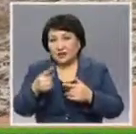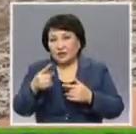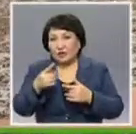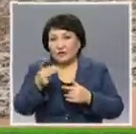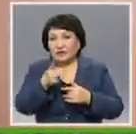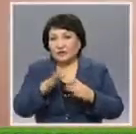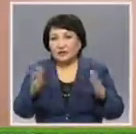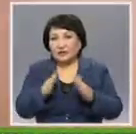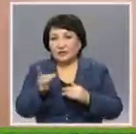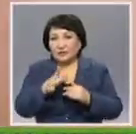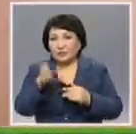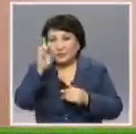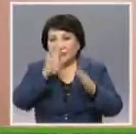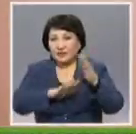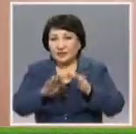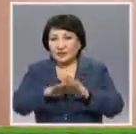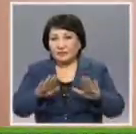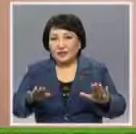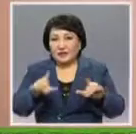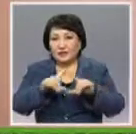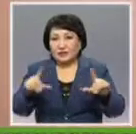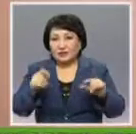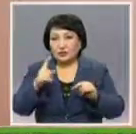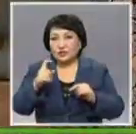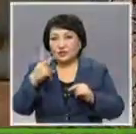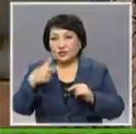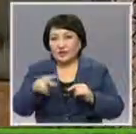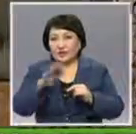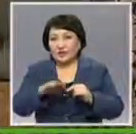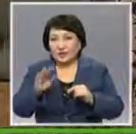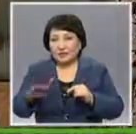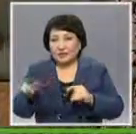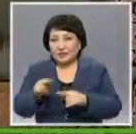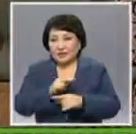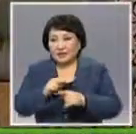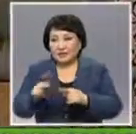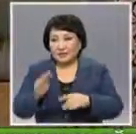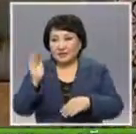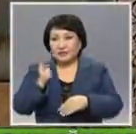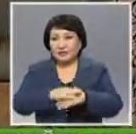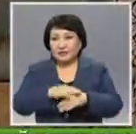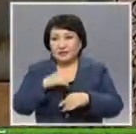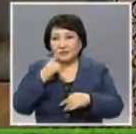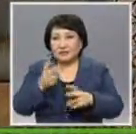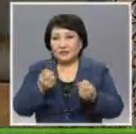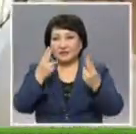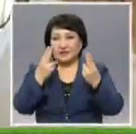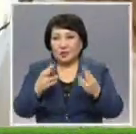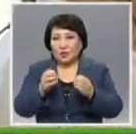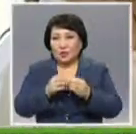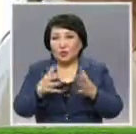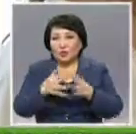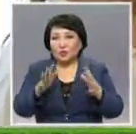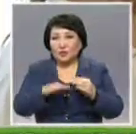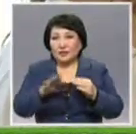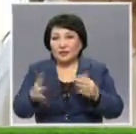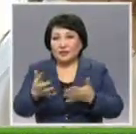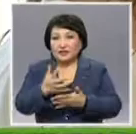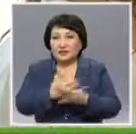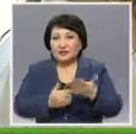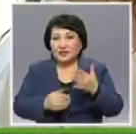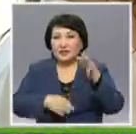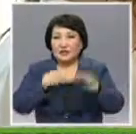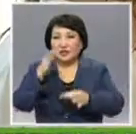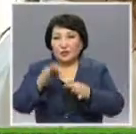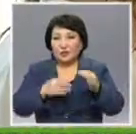бұл мемлекеттік балабақша 320 баланы бағып қағады. Мектепке дейінгі мекеме мамандары 10-ға жуық бала жиналса, тәулік бойына жұмыс істейтін